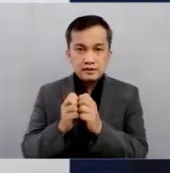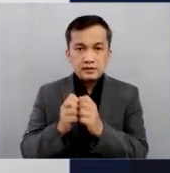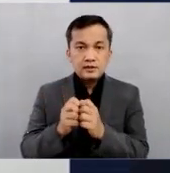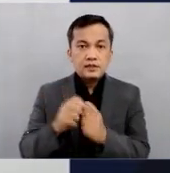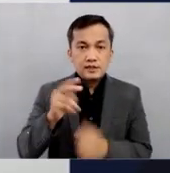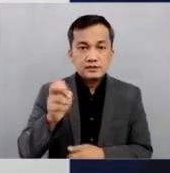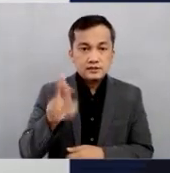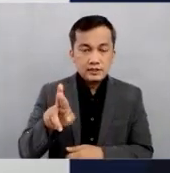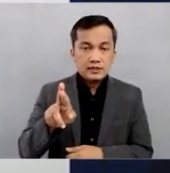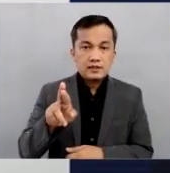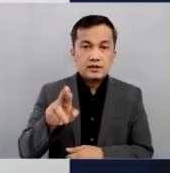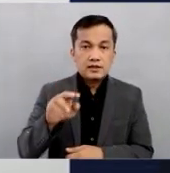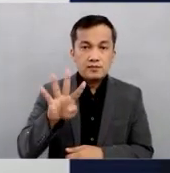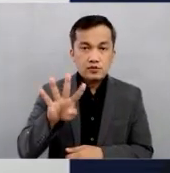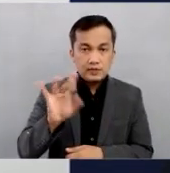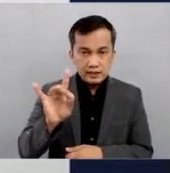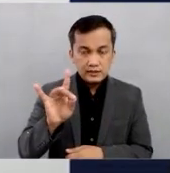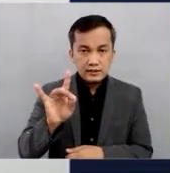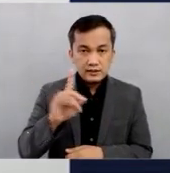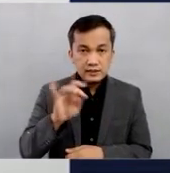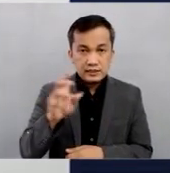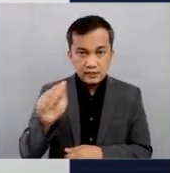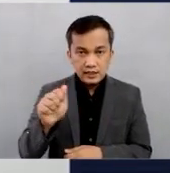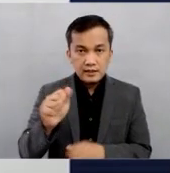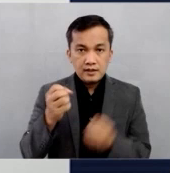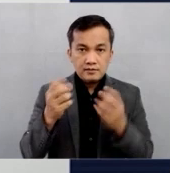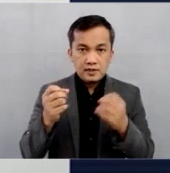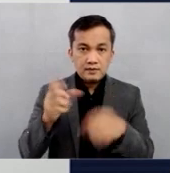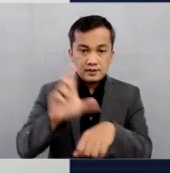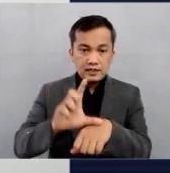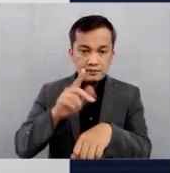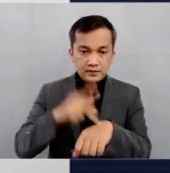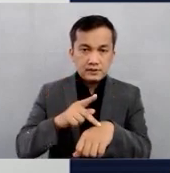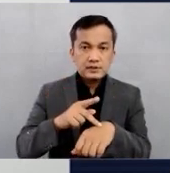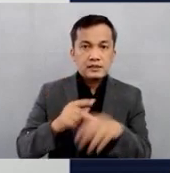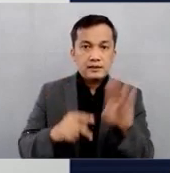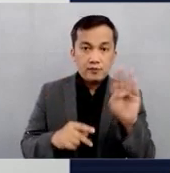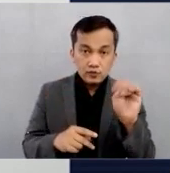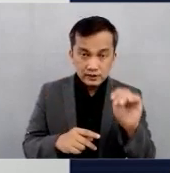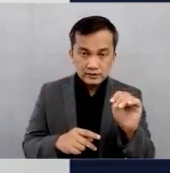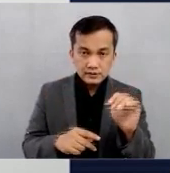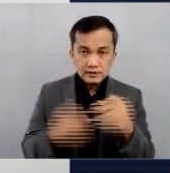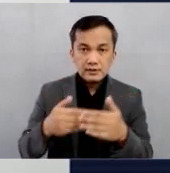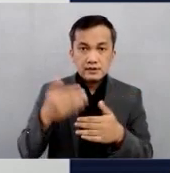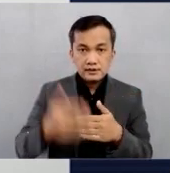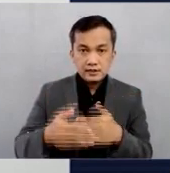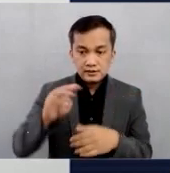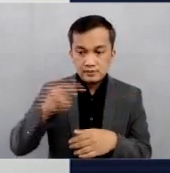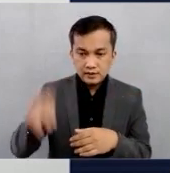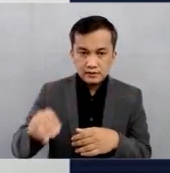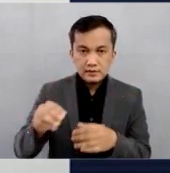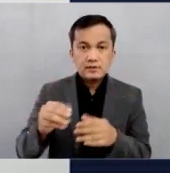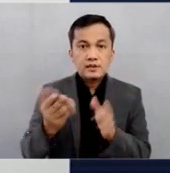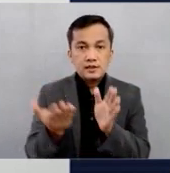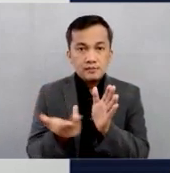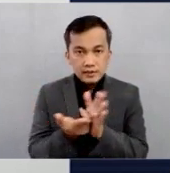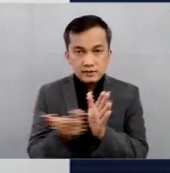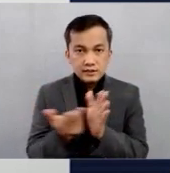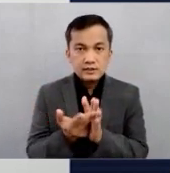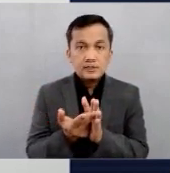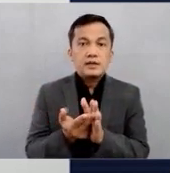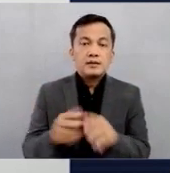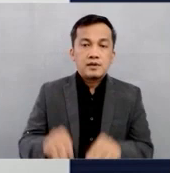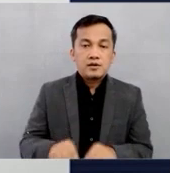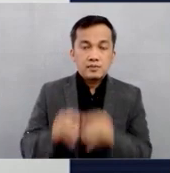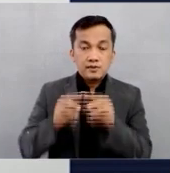variant cases. Pinakamarami sa Las Piñas na may 14 na kaso. Sunod ang Maynila, Pasig, Malabon, Caloocan, Makati